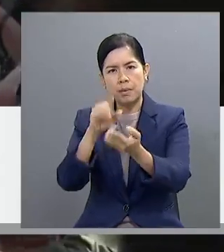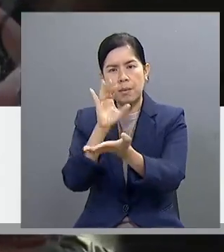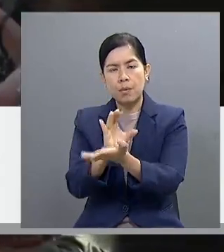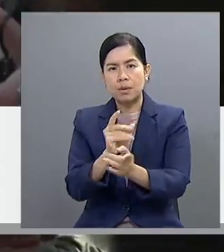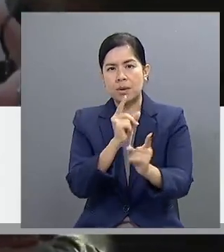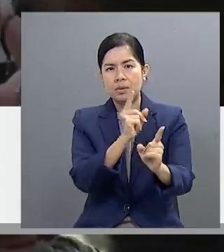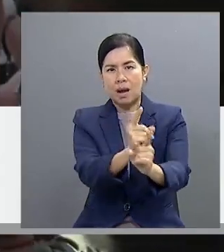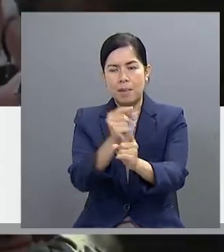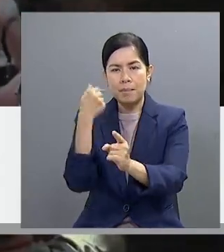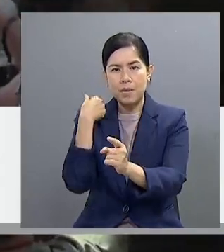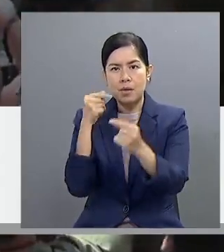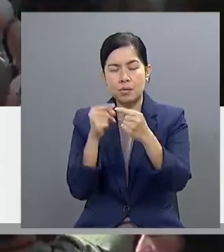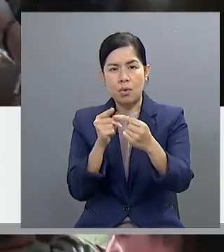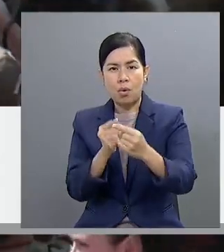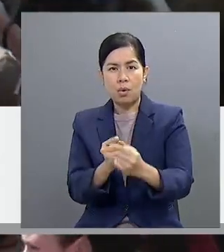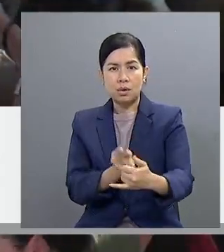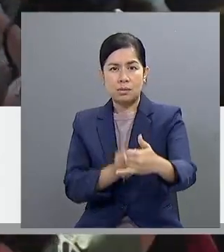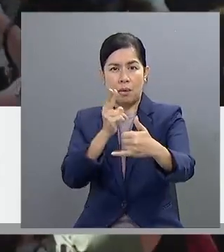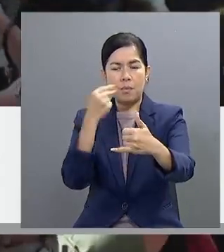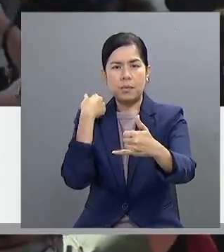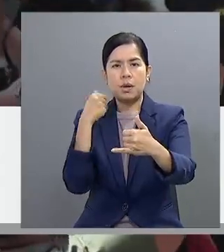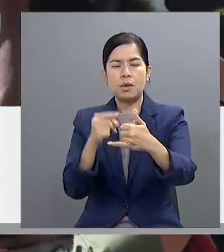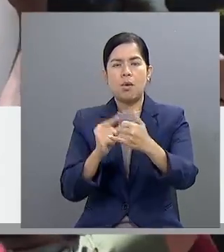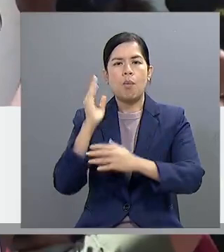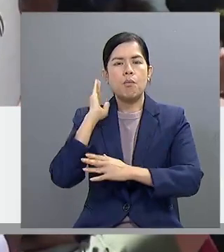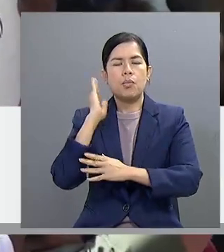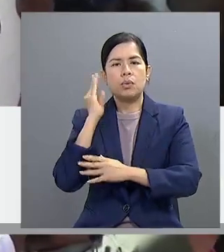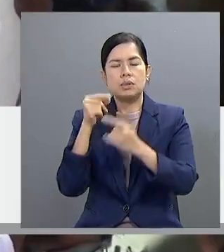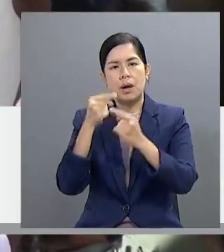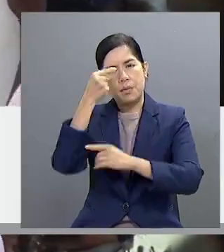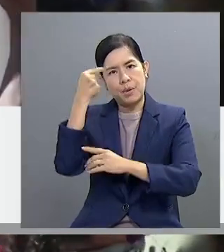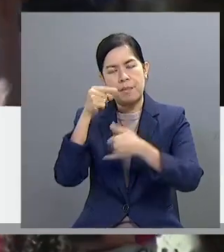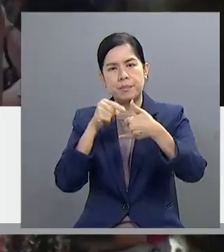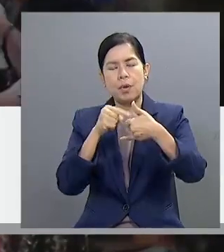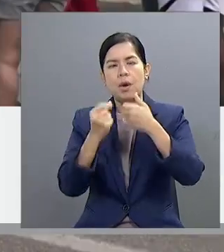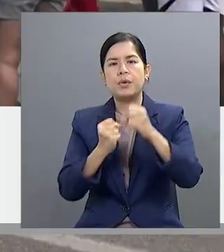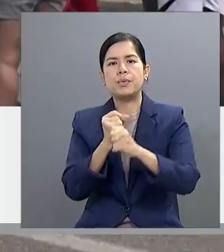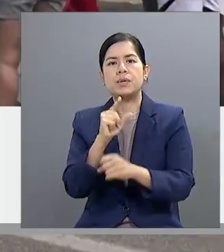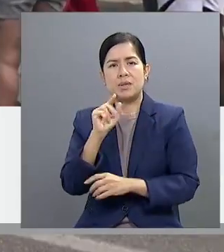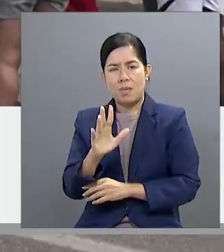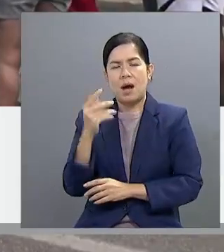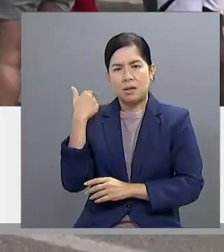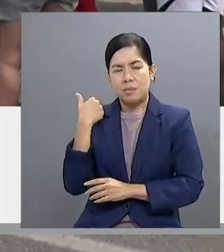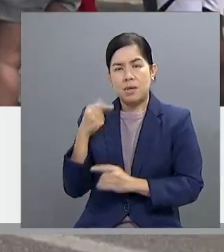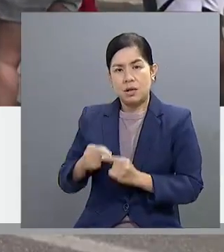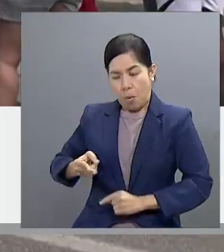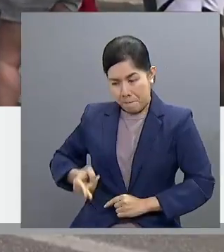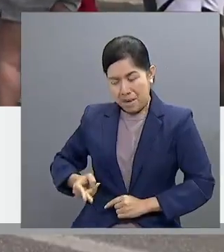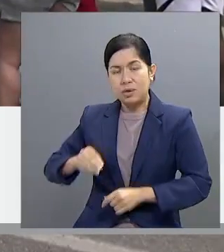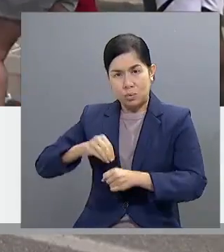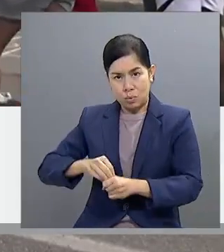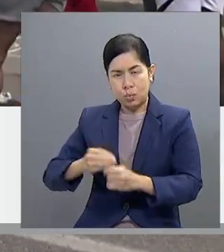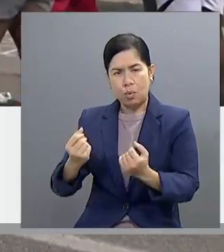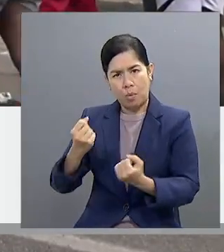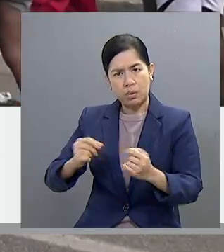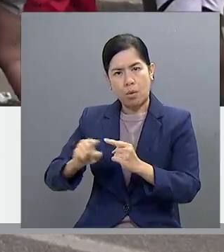ยิงเจรัน Walkerชายผิวดำวัย 25ปีซึ่งมีอาวุธปืนอยู่ในรถแต่ไม่ได้พกอาวุธติดตัวจนเสียชีวิต